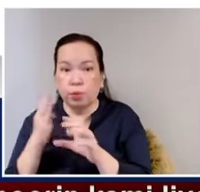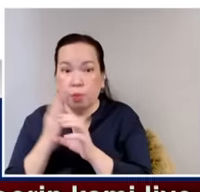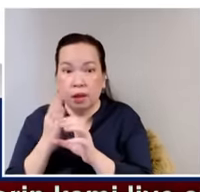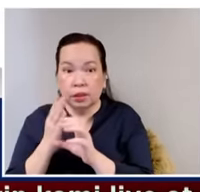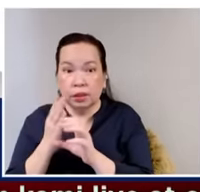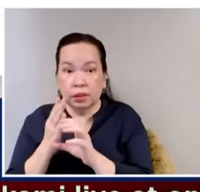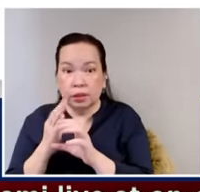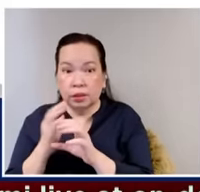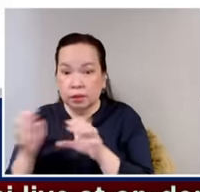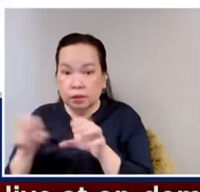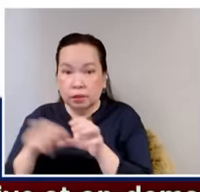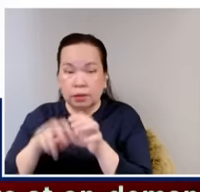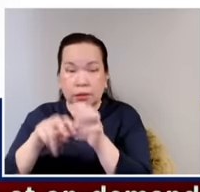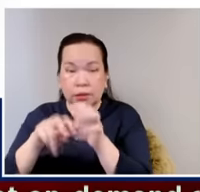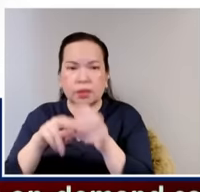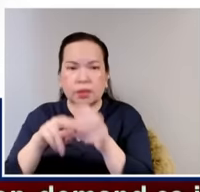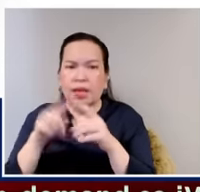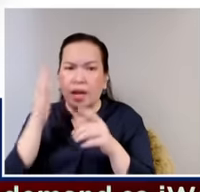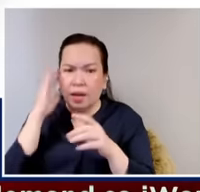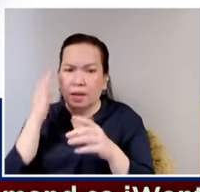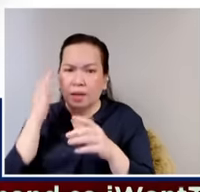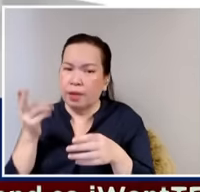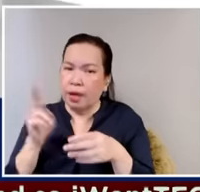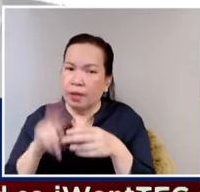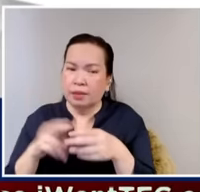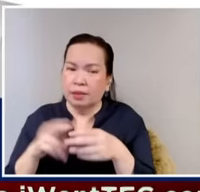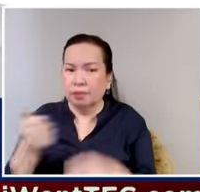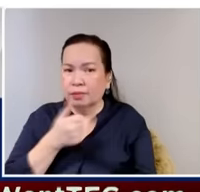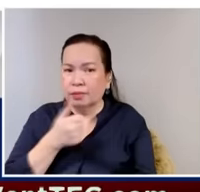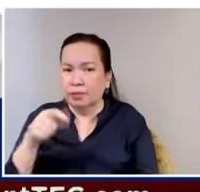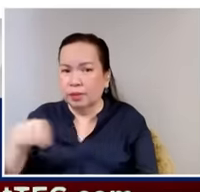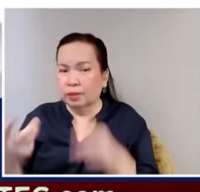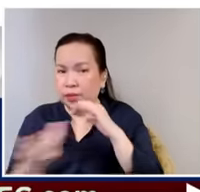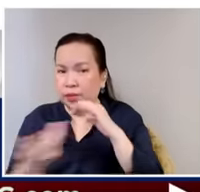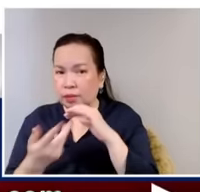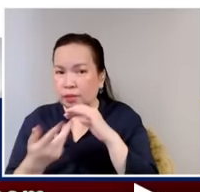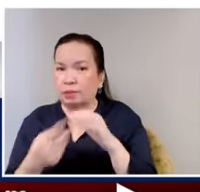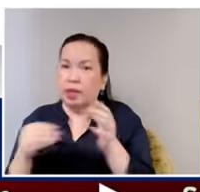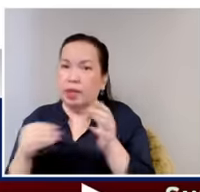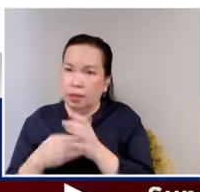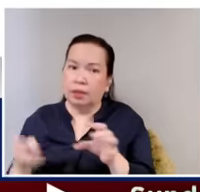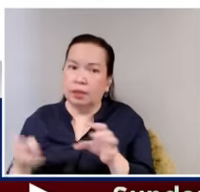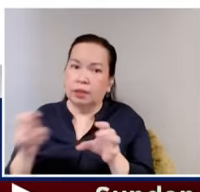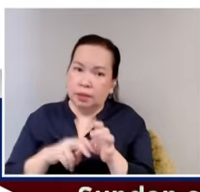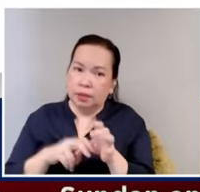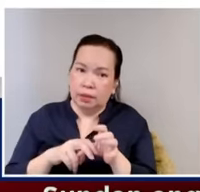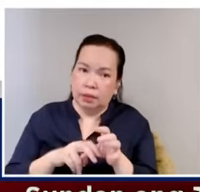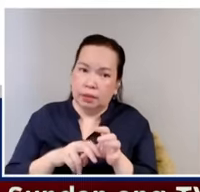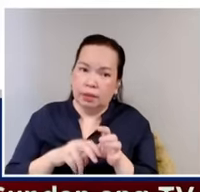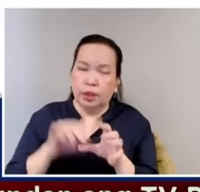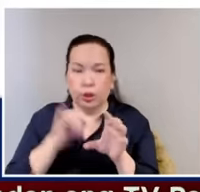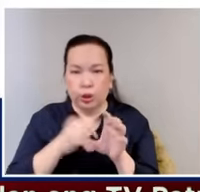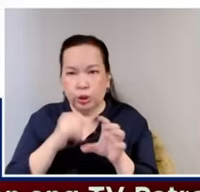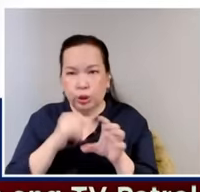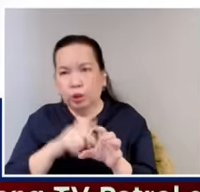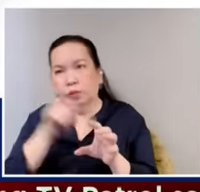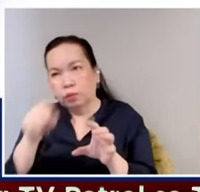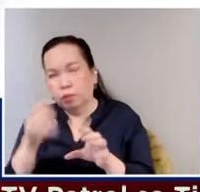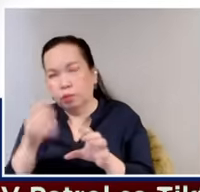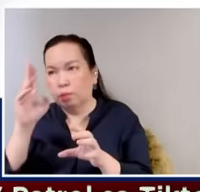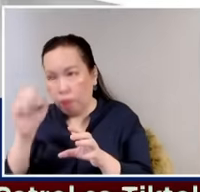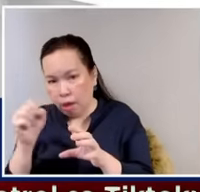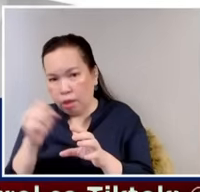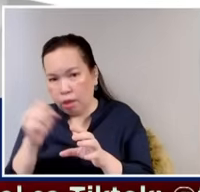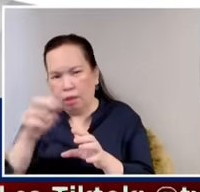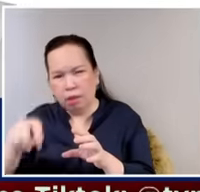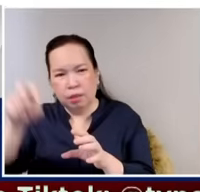magiging dagdag na gastusin ang ng mga commuters na sasakay pa sila ng jeep. Isa pang hinaing ng mga pasahero,